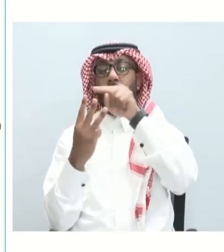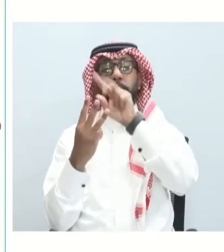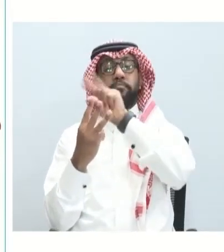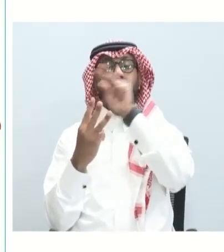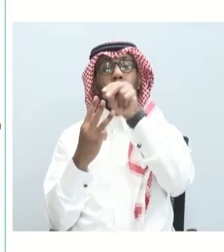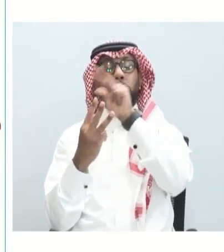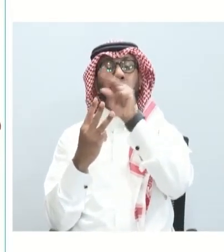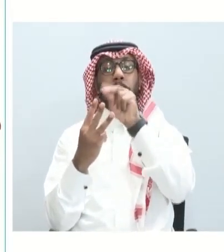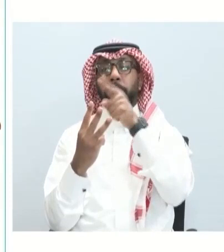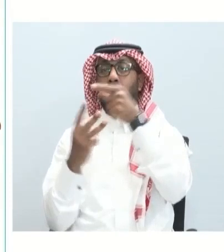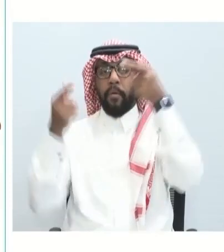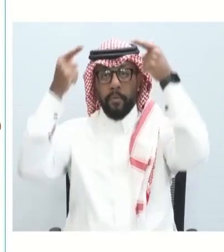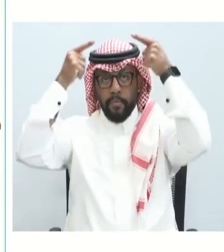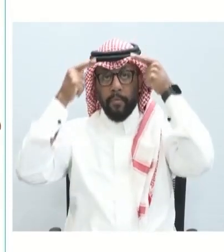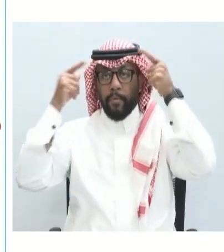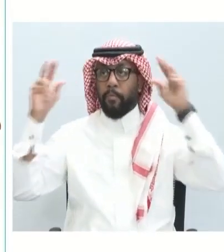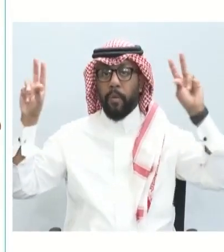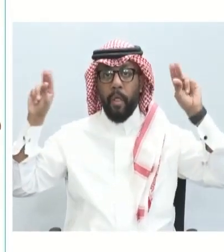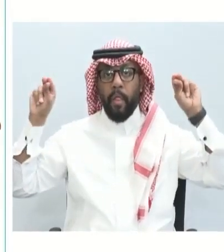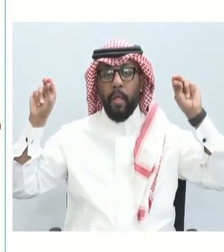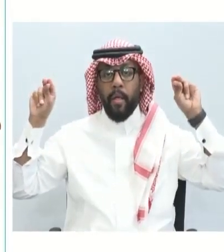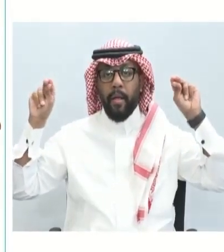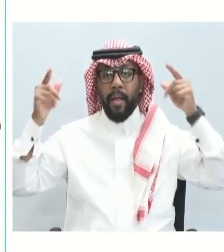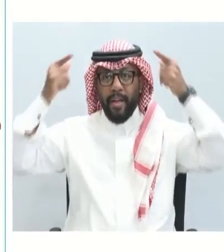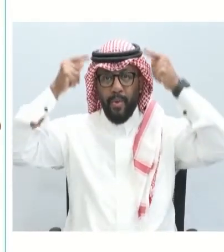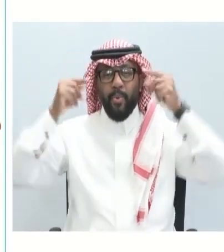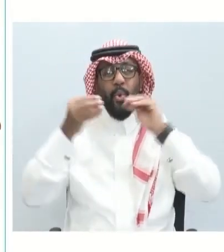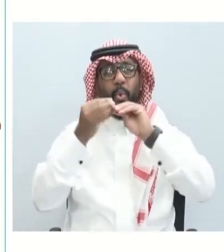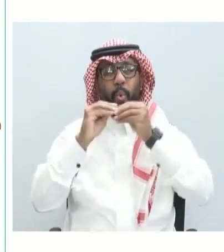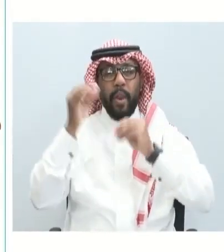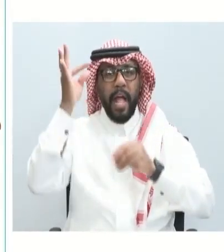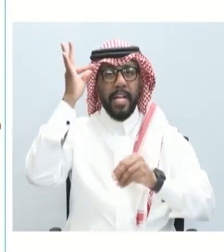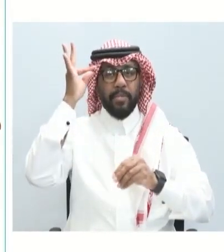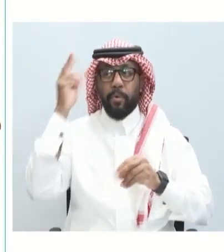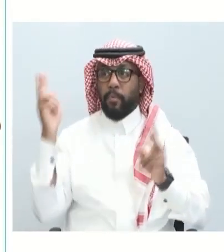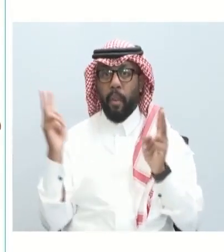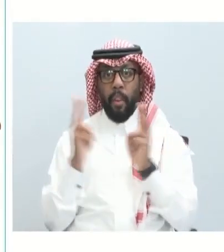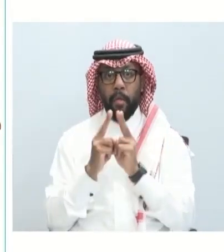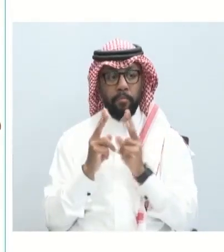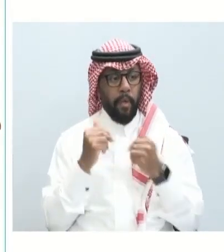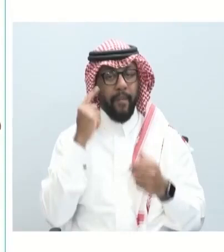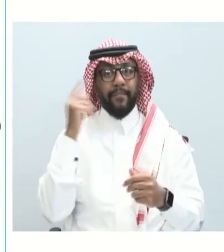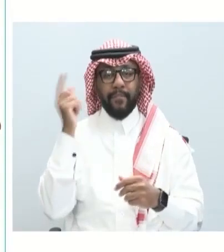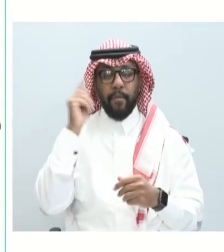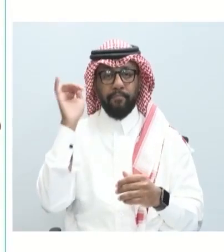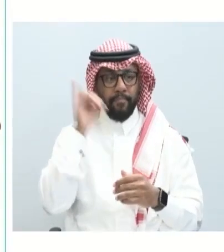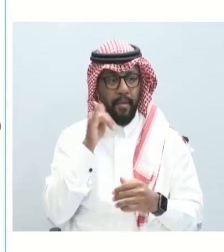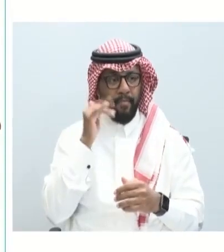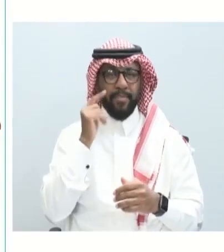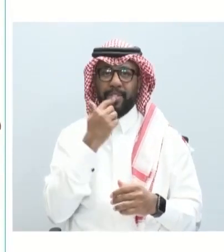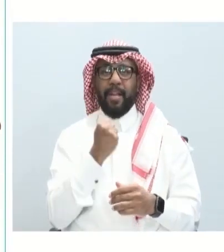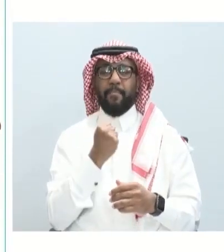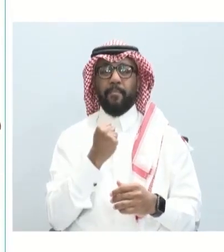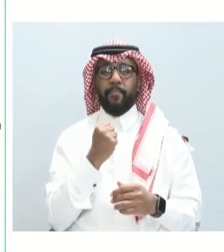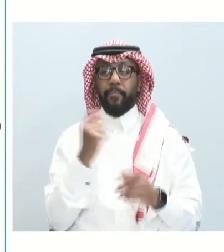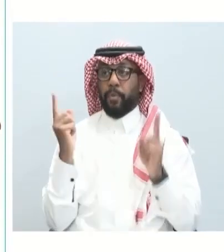شاهد على راسهما قبعه سوداء فعجز عن الاجابه ولما كان كل